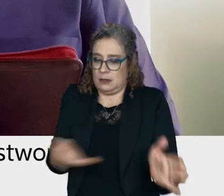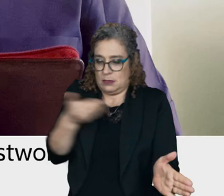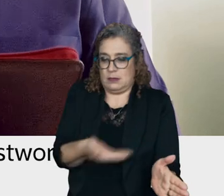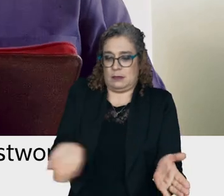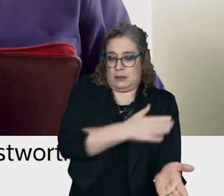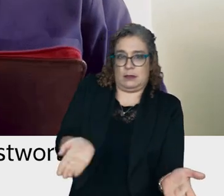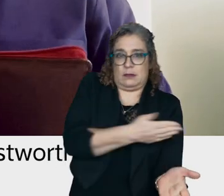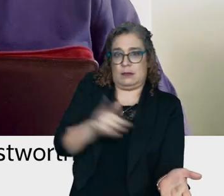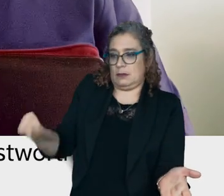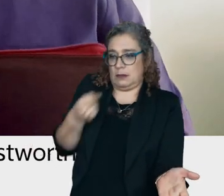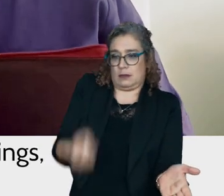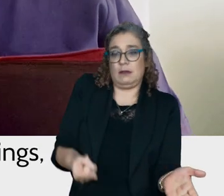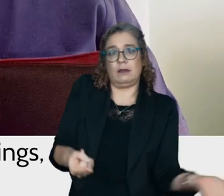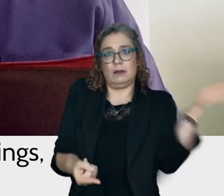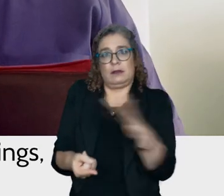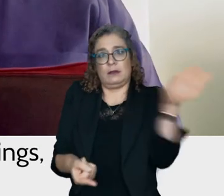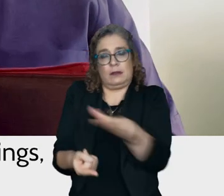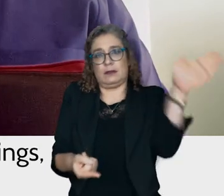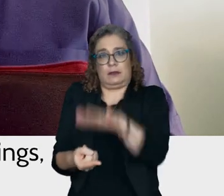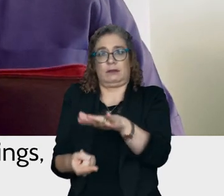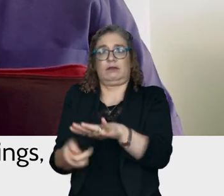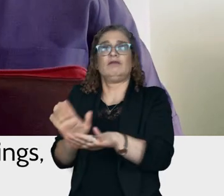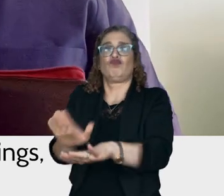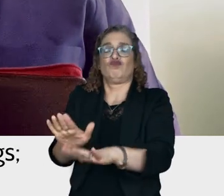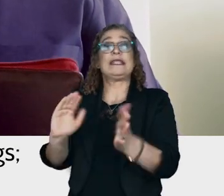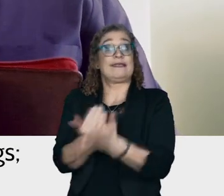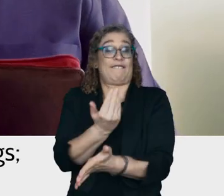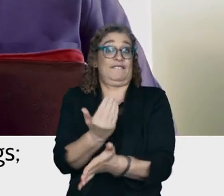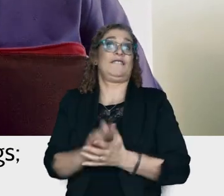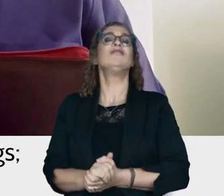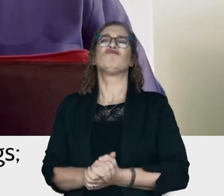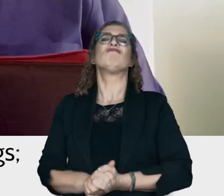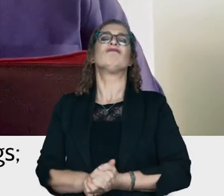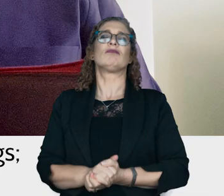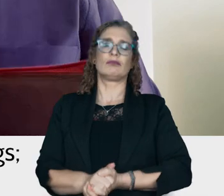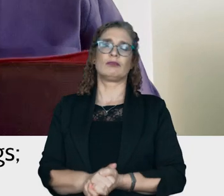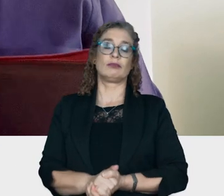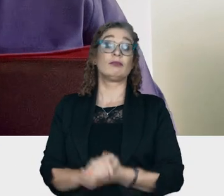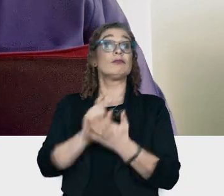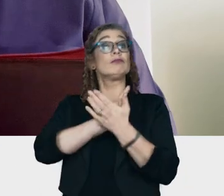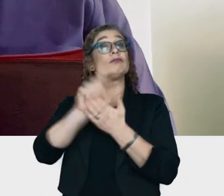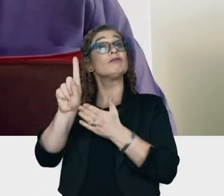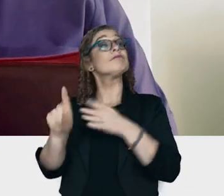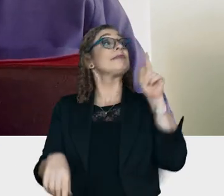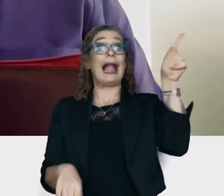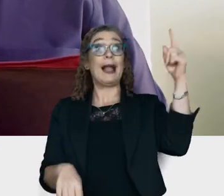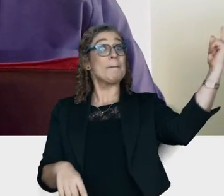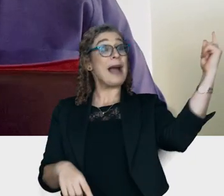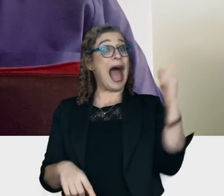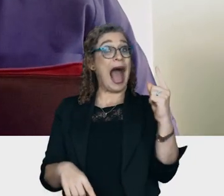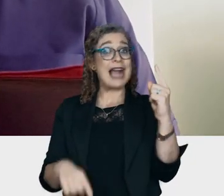سيده نعما أيها العبد الصالح الأمين كنت أمينا في القليل فأقيمك على الكثير أدخل إلى فرح